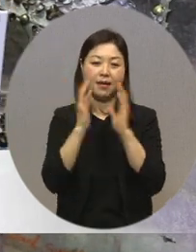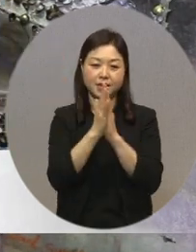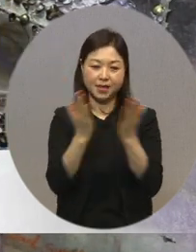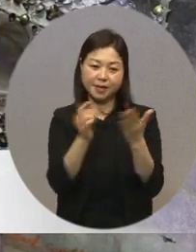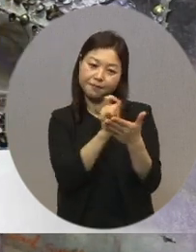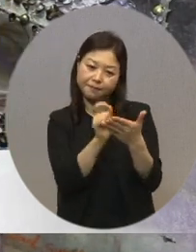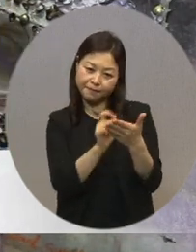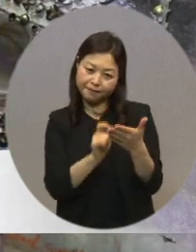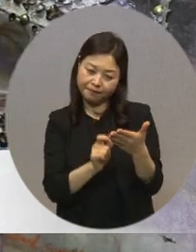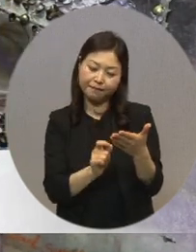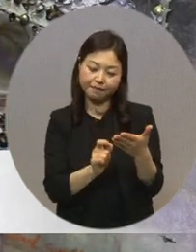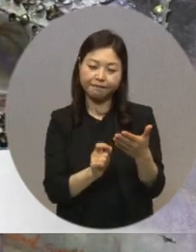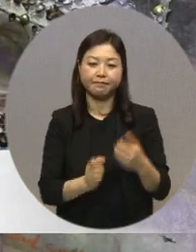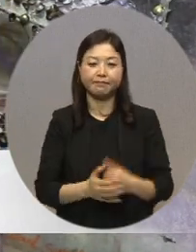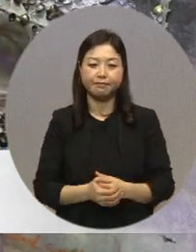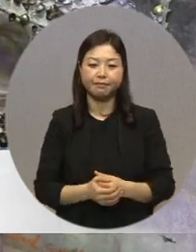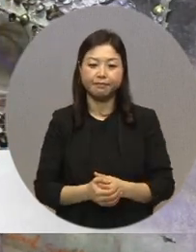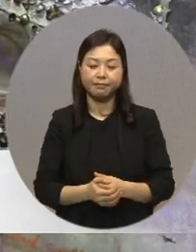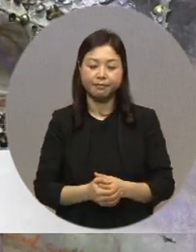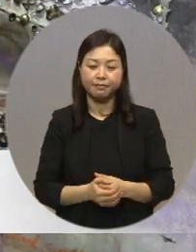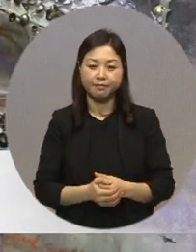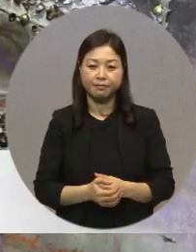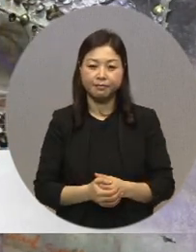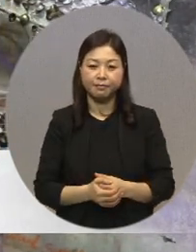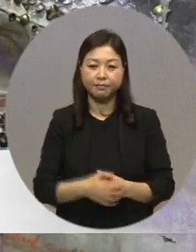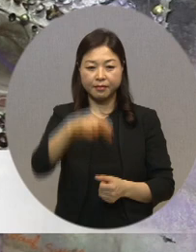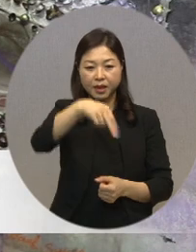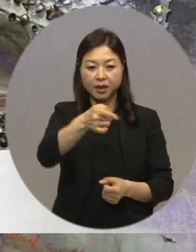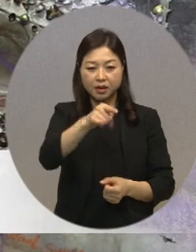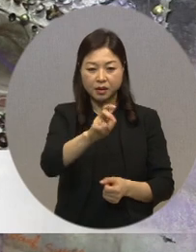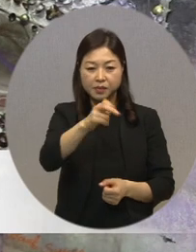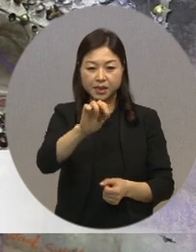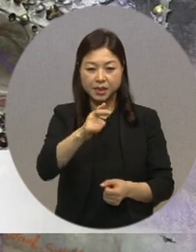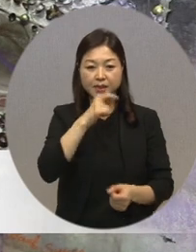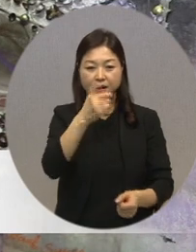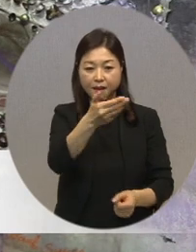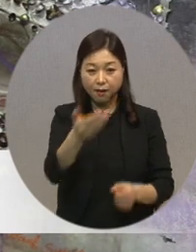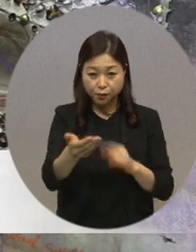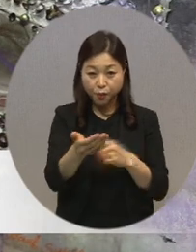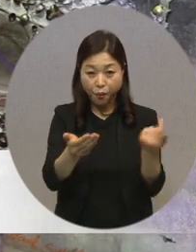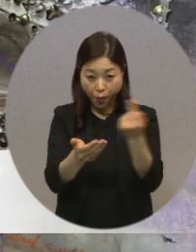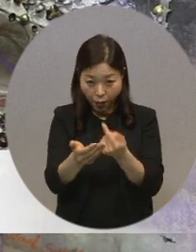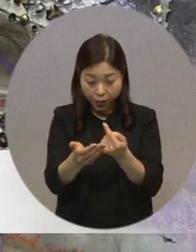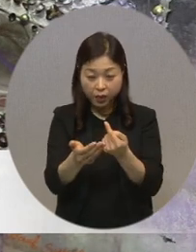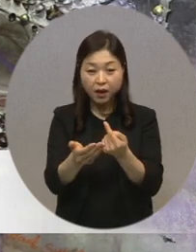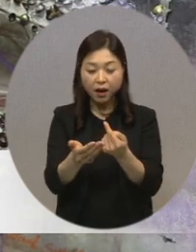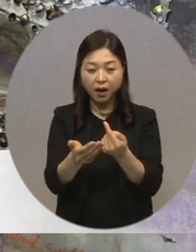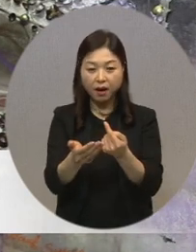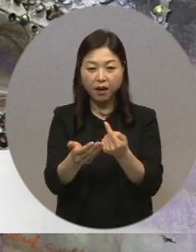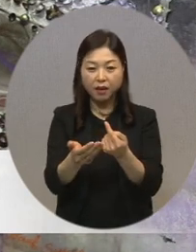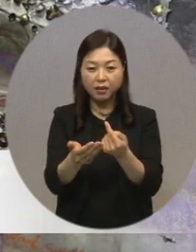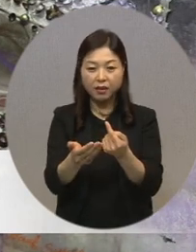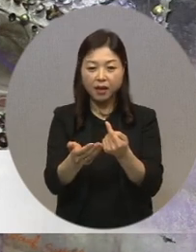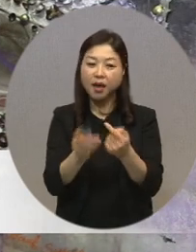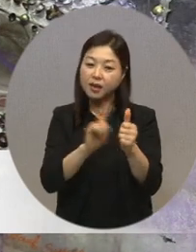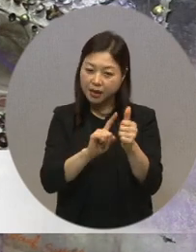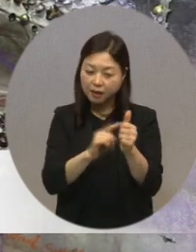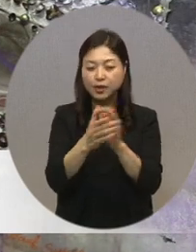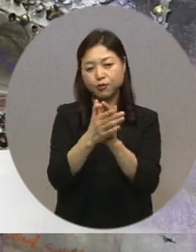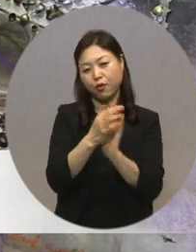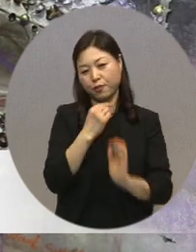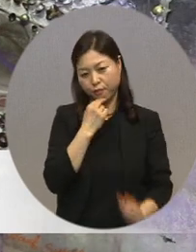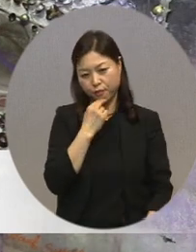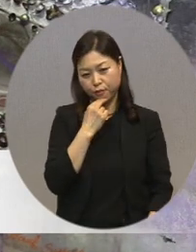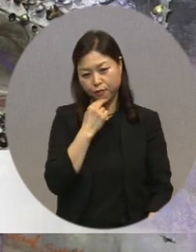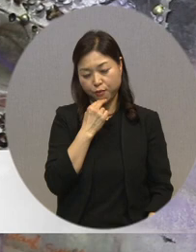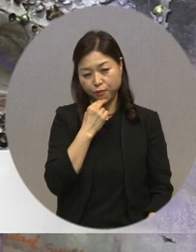쓰게 된 겁니다. 그래서 그 섬진강으로 이사 온 아이가 친구가 없었어요, 처음에는.